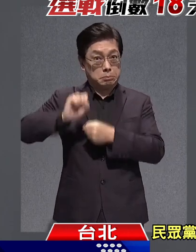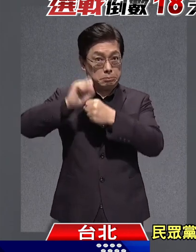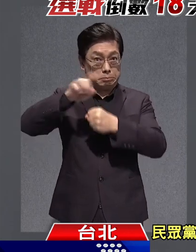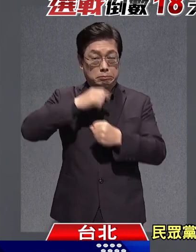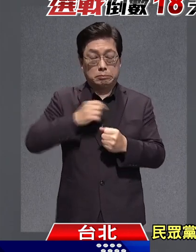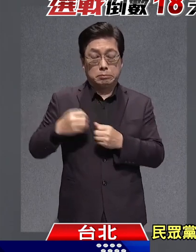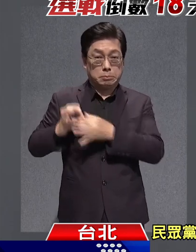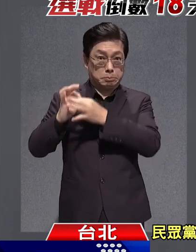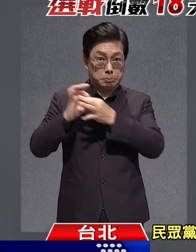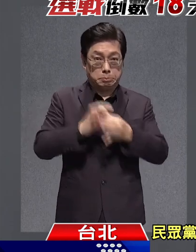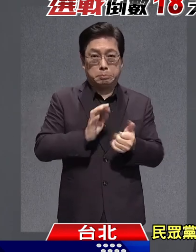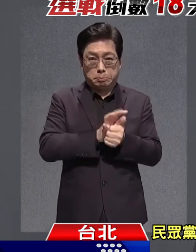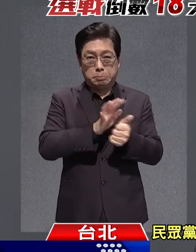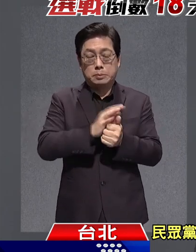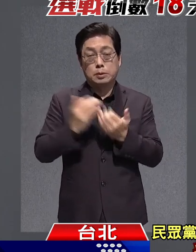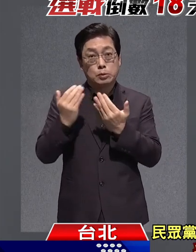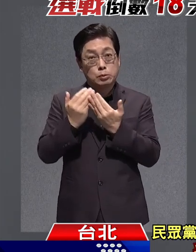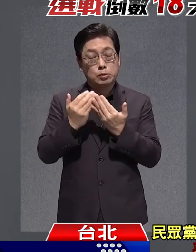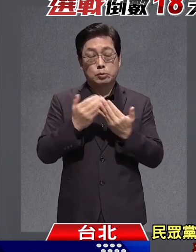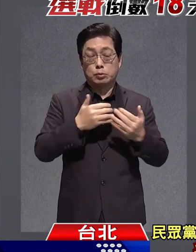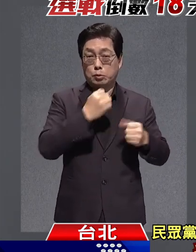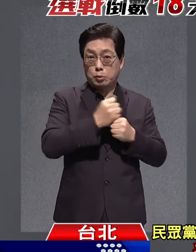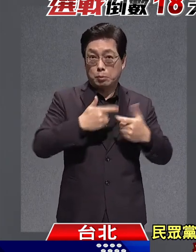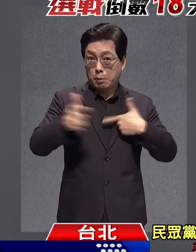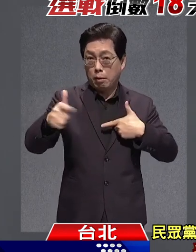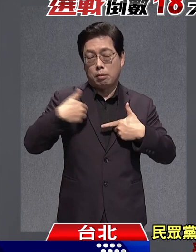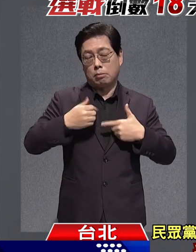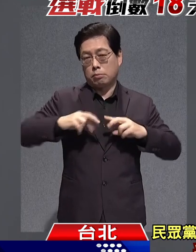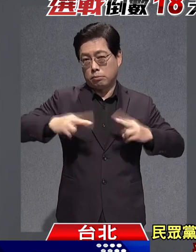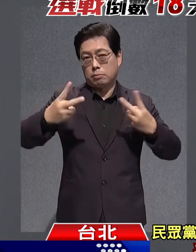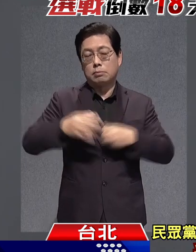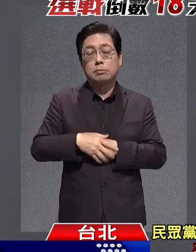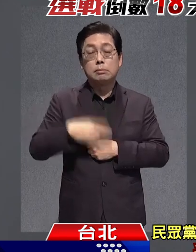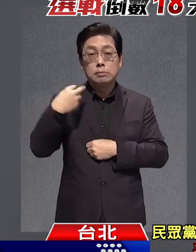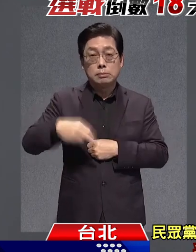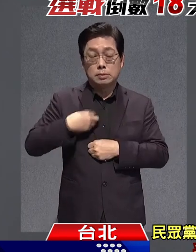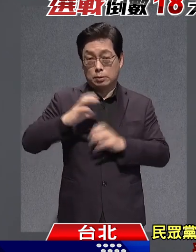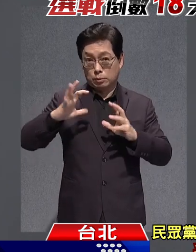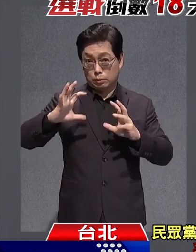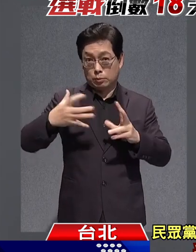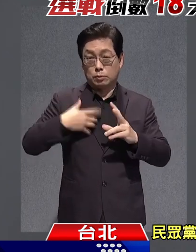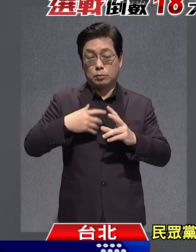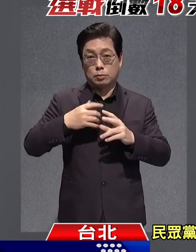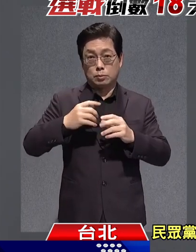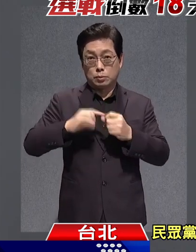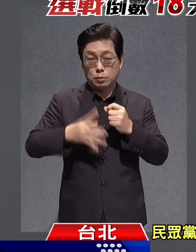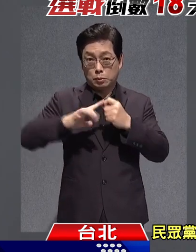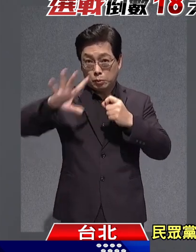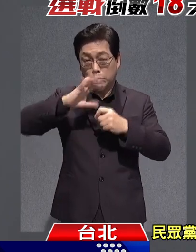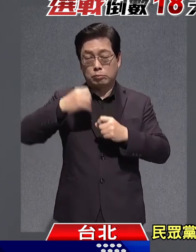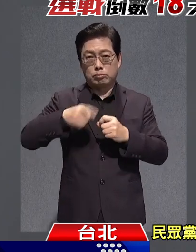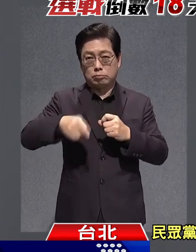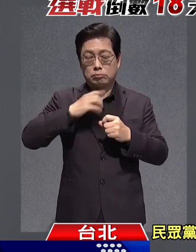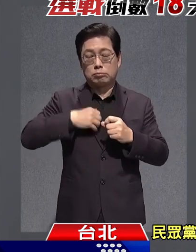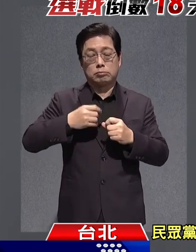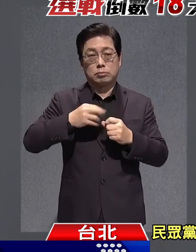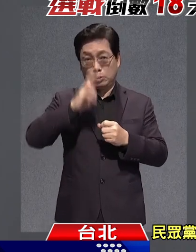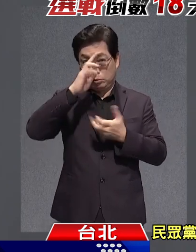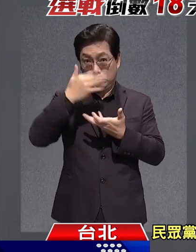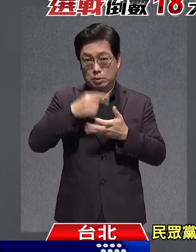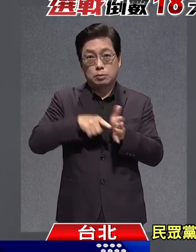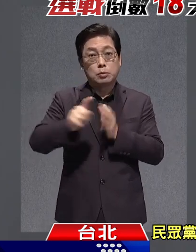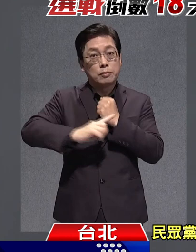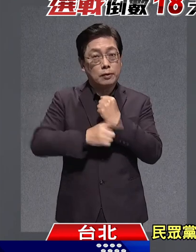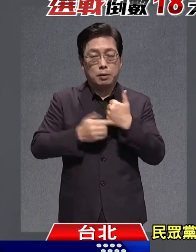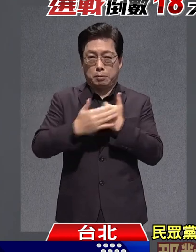产业衔接，解决学用落差。我会制定国中小的营养午餐专法，来确保营养午餐的品